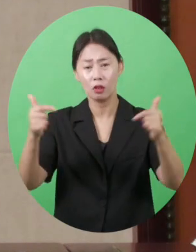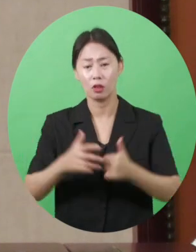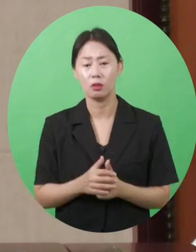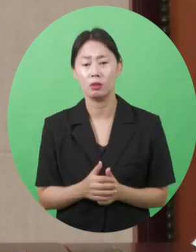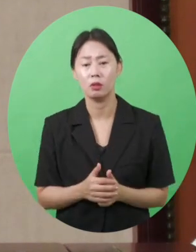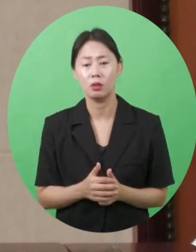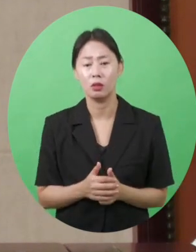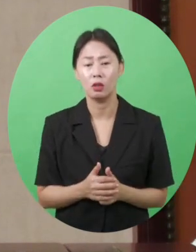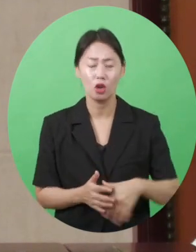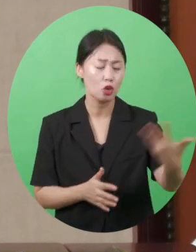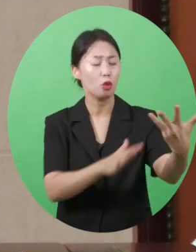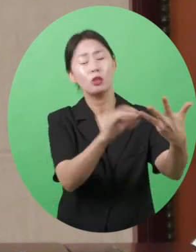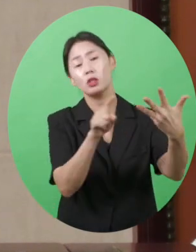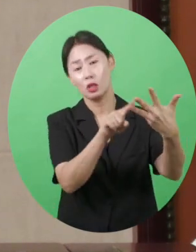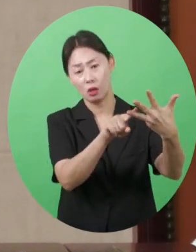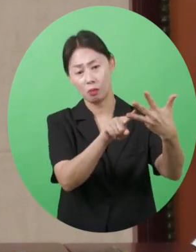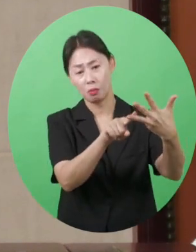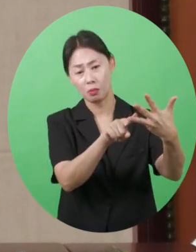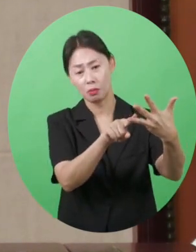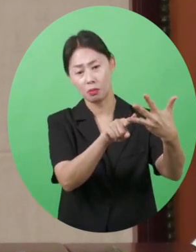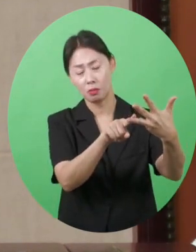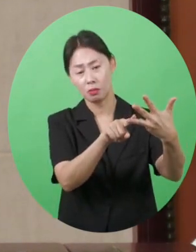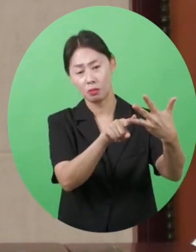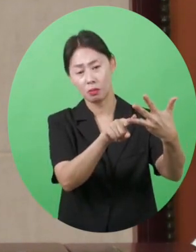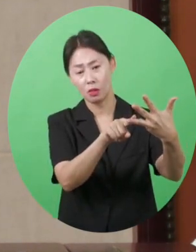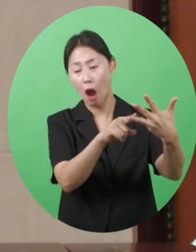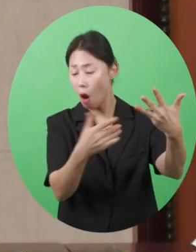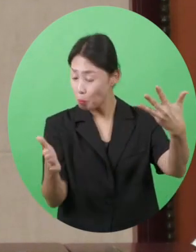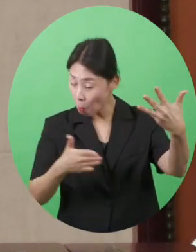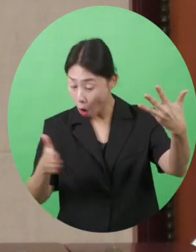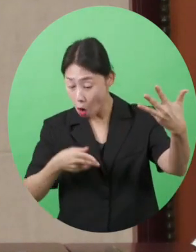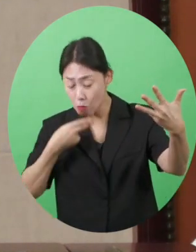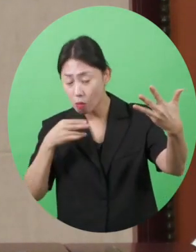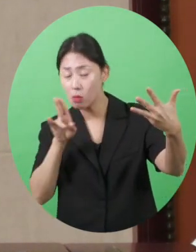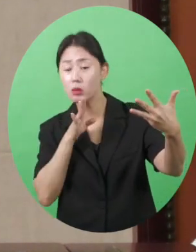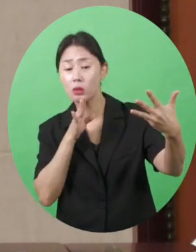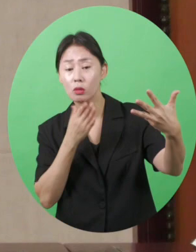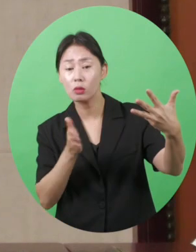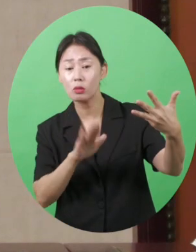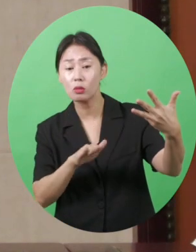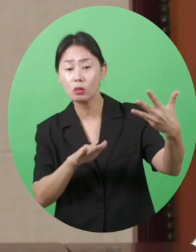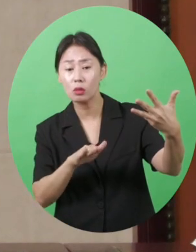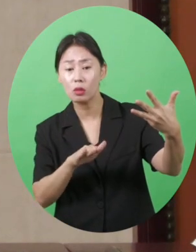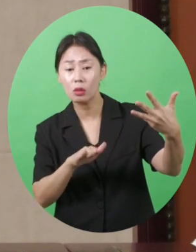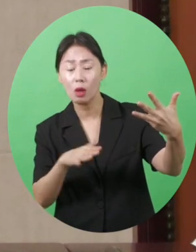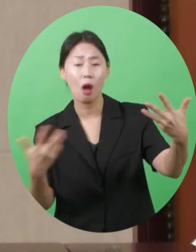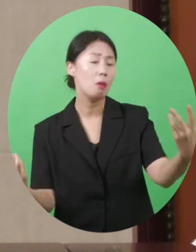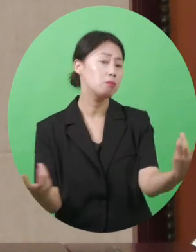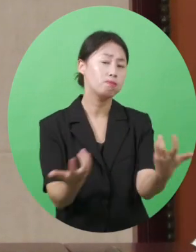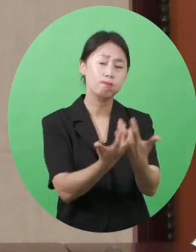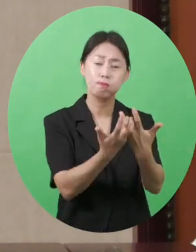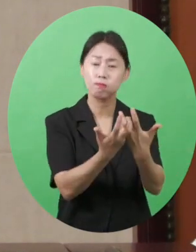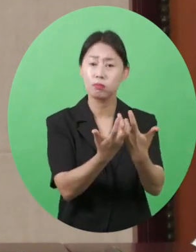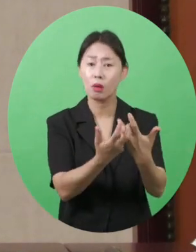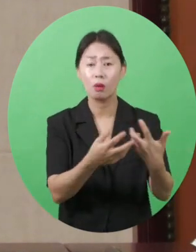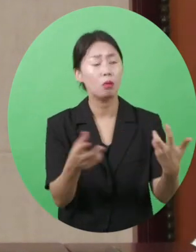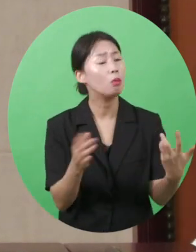하시더라고요. 8명. 공간 빌 때 있지 않냐? 빌 때 있습니다. 근데 차 있을 땐 갈 데가 없습니다.